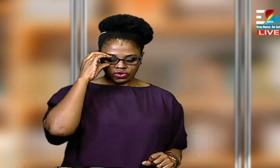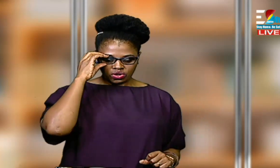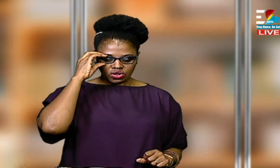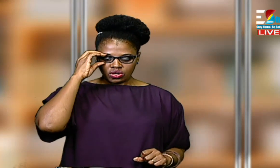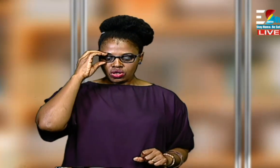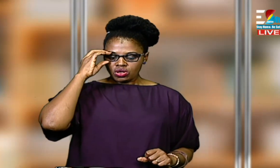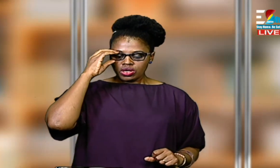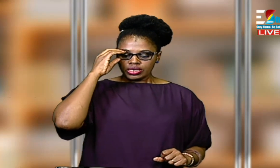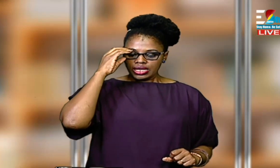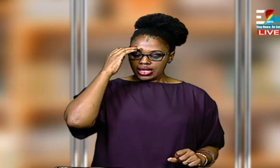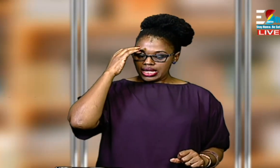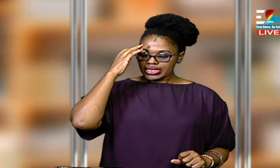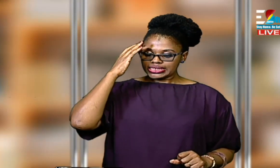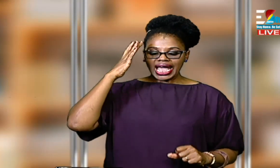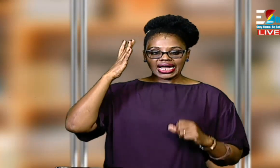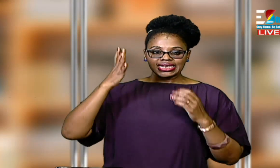nesifundo.